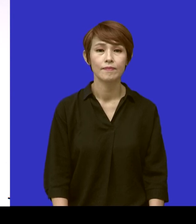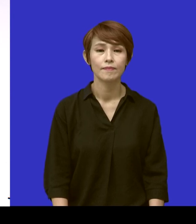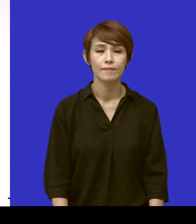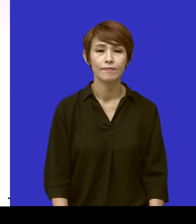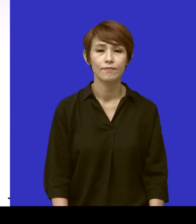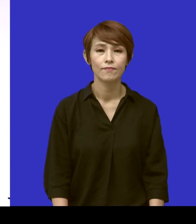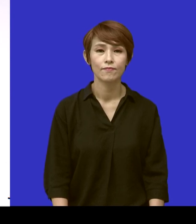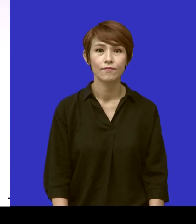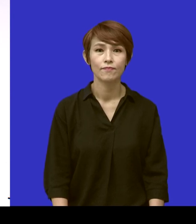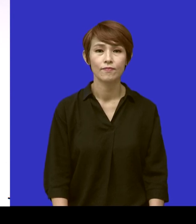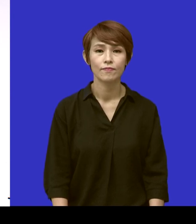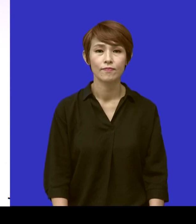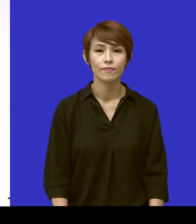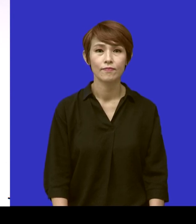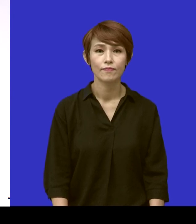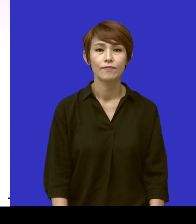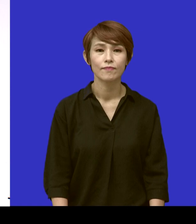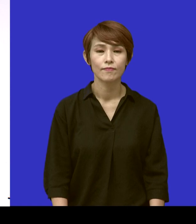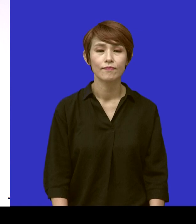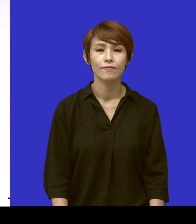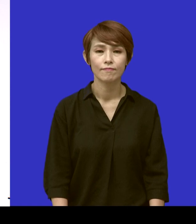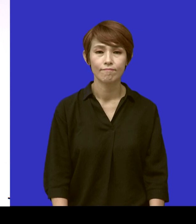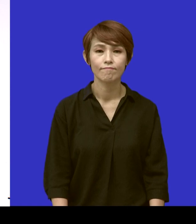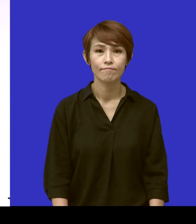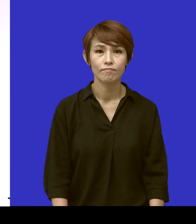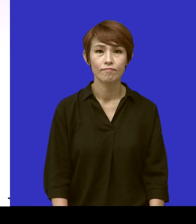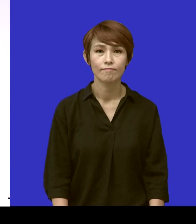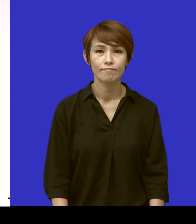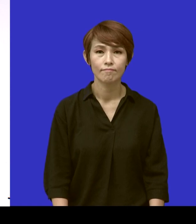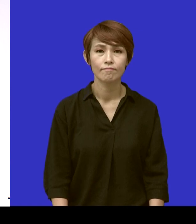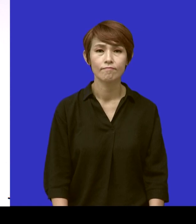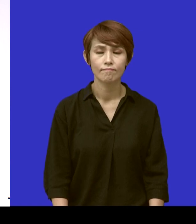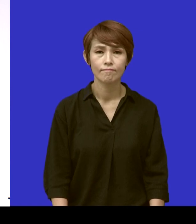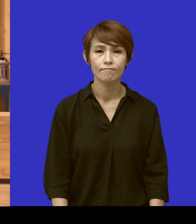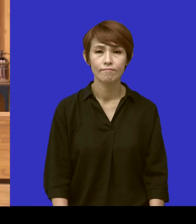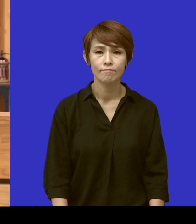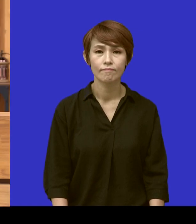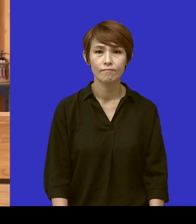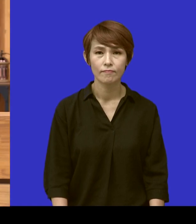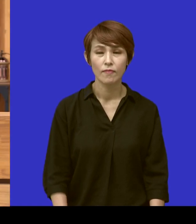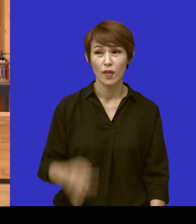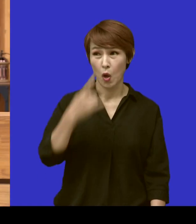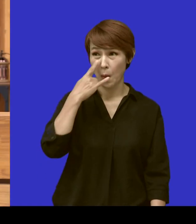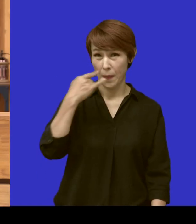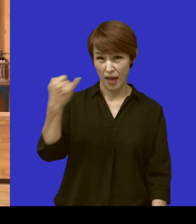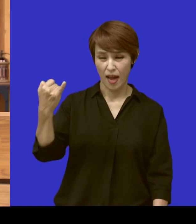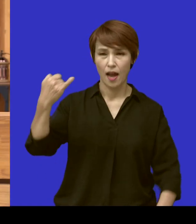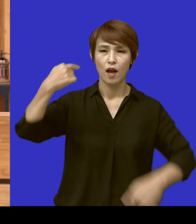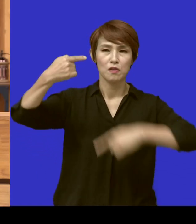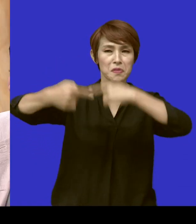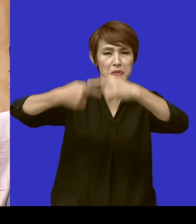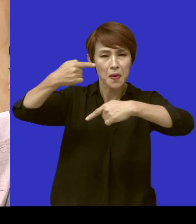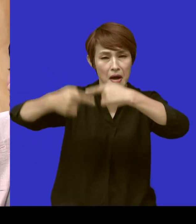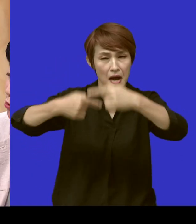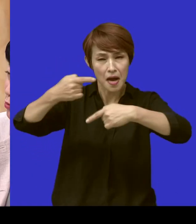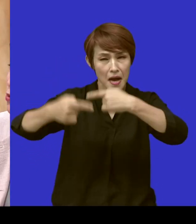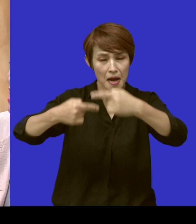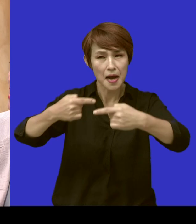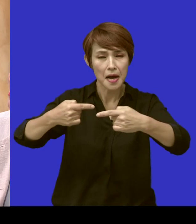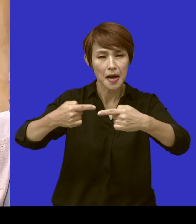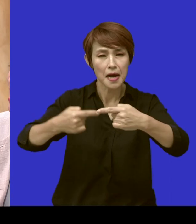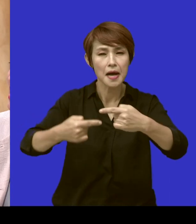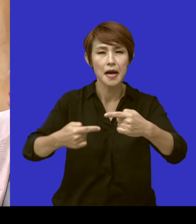제가 눈이 조금 보일 때는 어머니의 입모양을 읽을 수 있었어요. 그리고 네. 어머니가 수화를